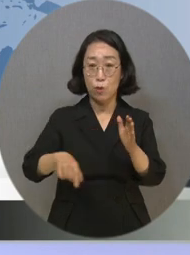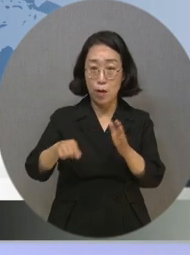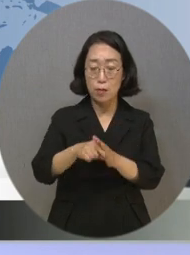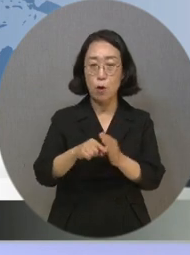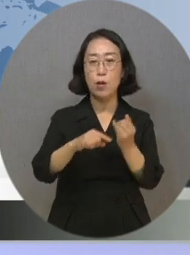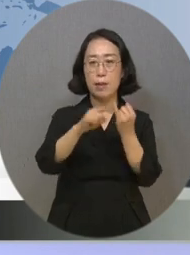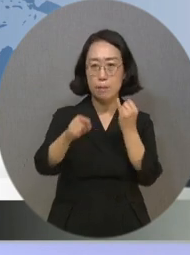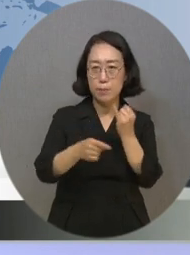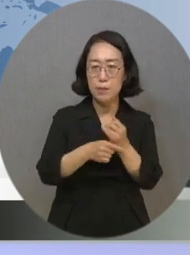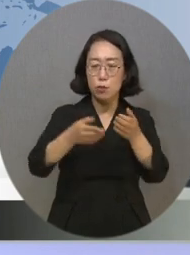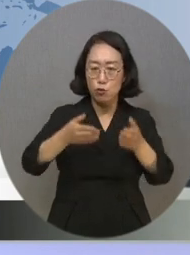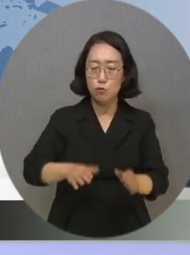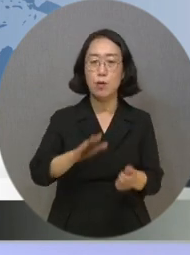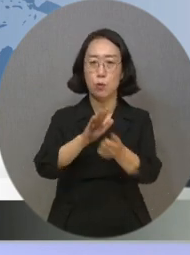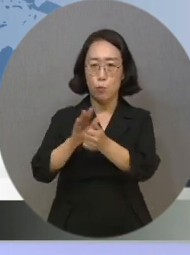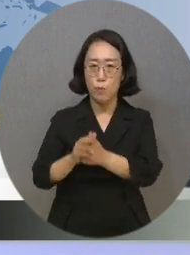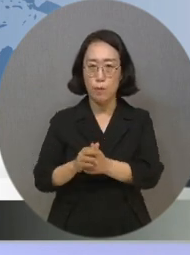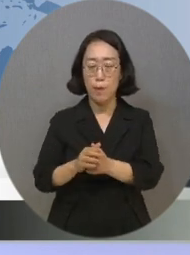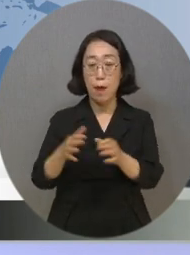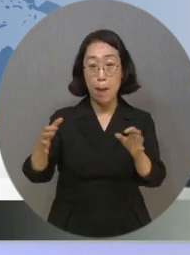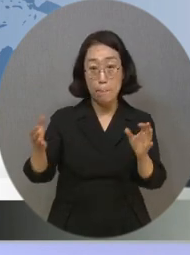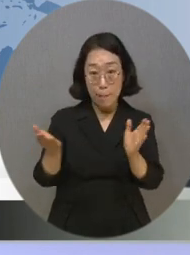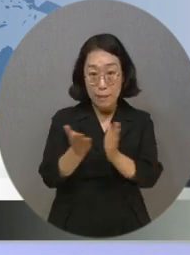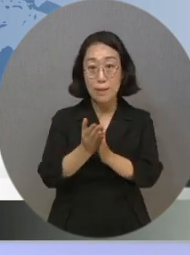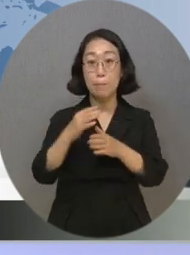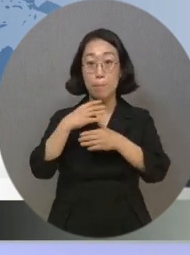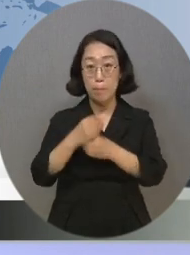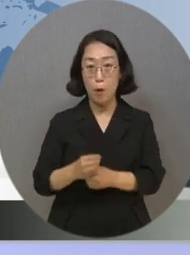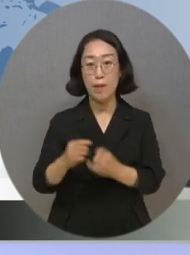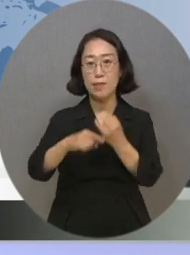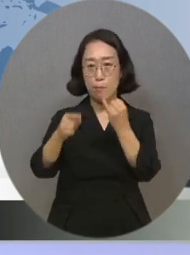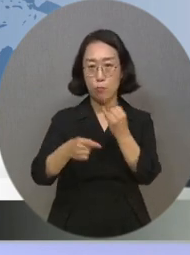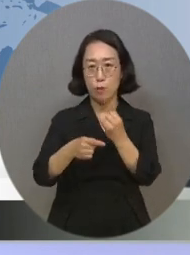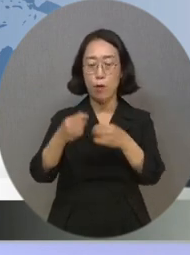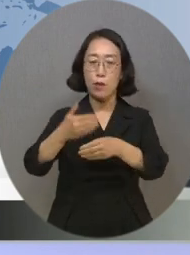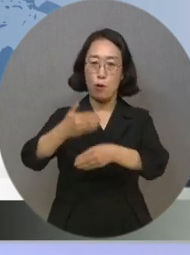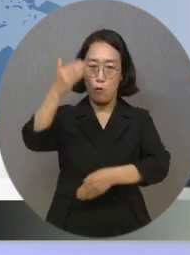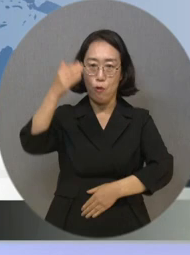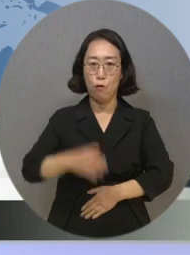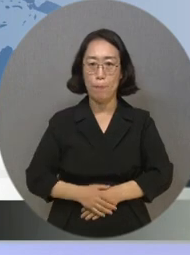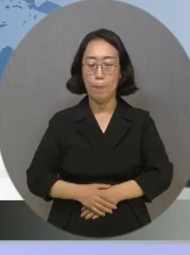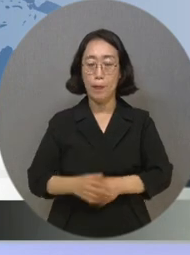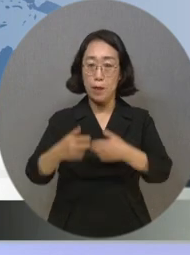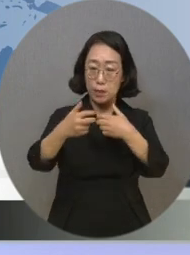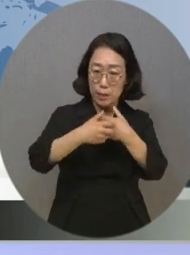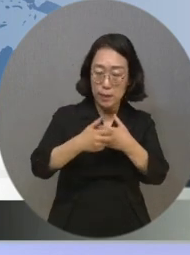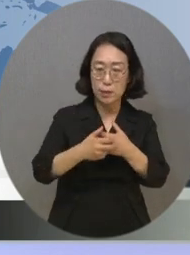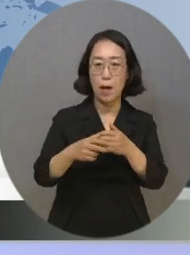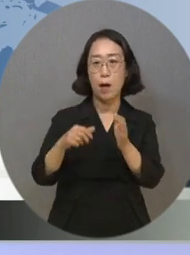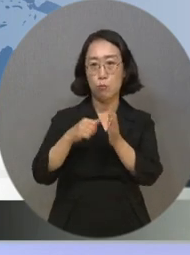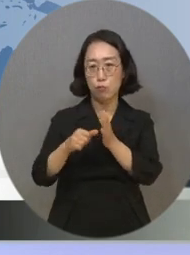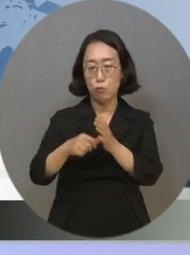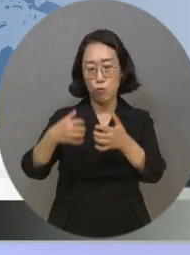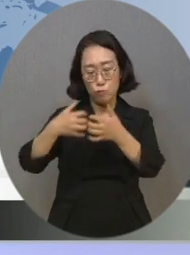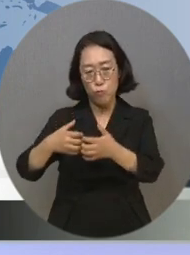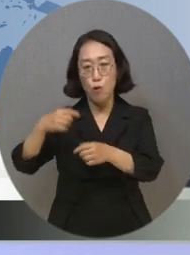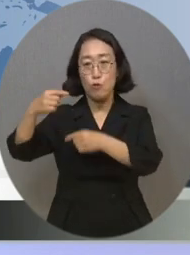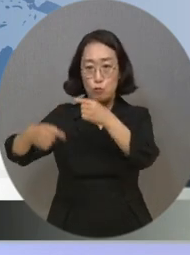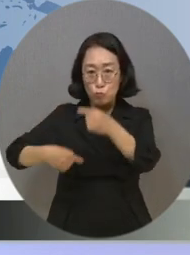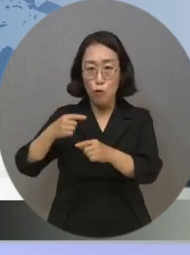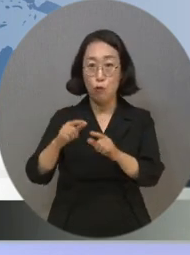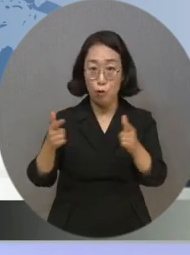돕기 위한 장애진화 산부인과의 문을 열었습니다. 전문 의료 인력과 장비 시설, 수어 통역 서비스